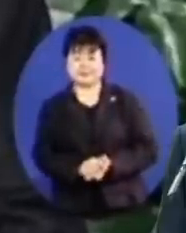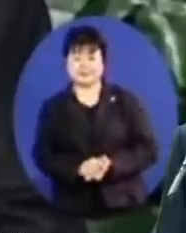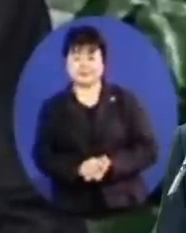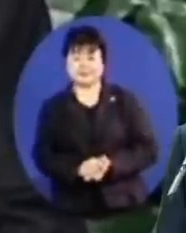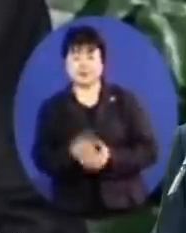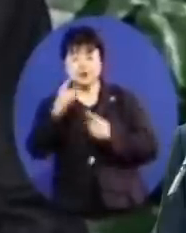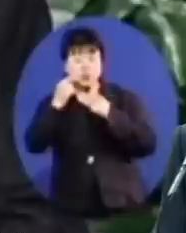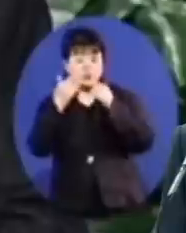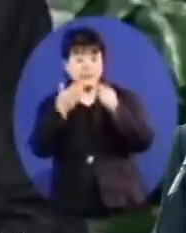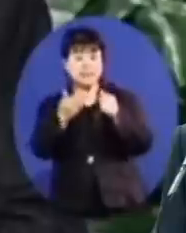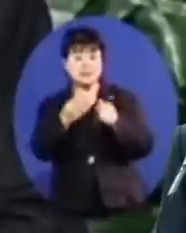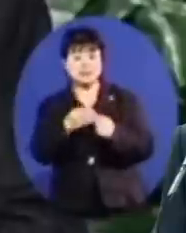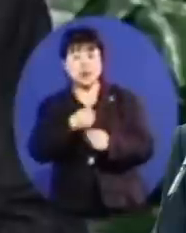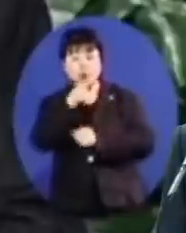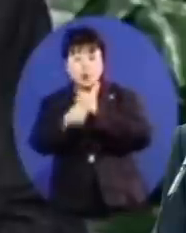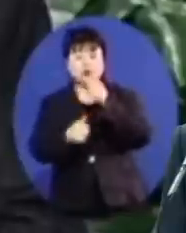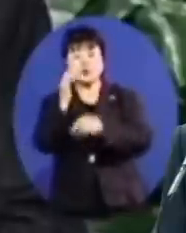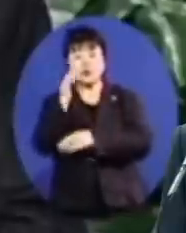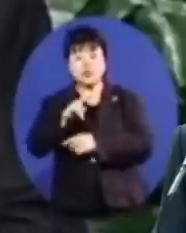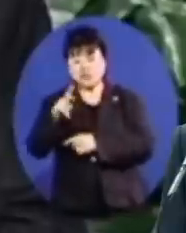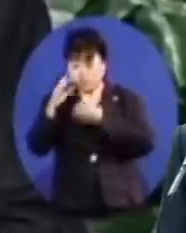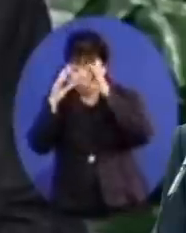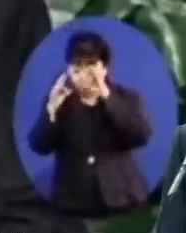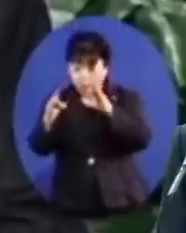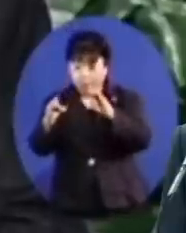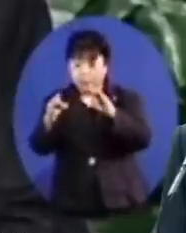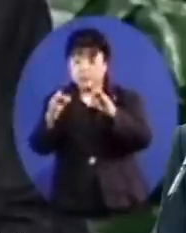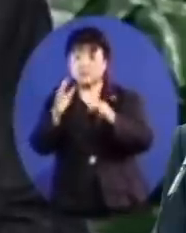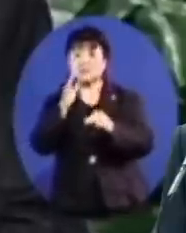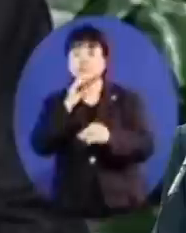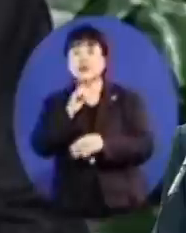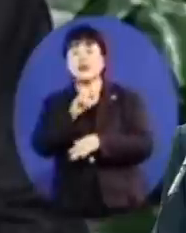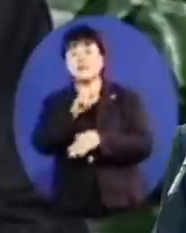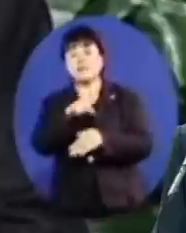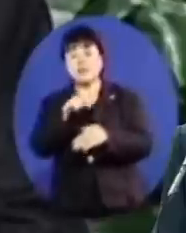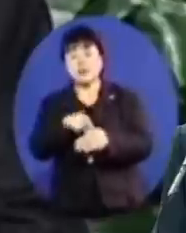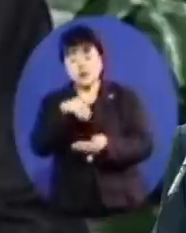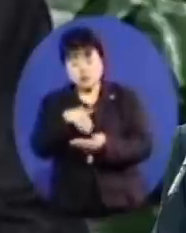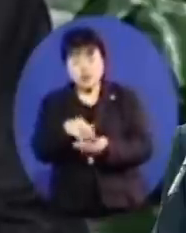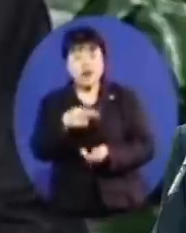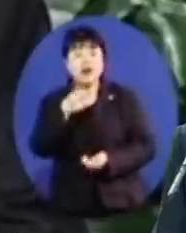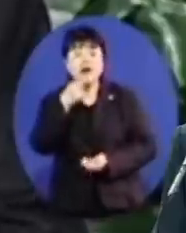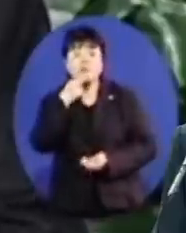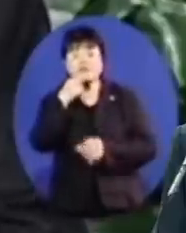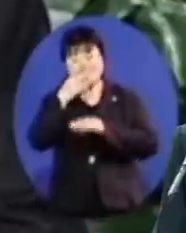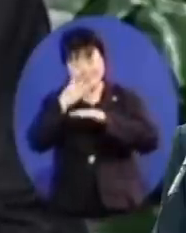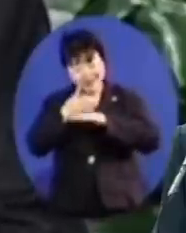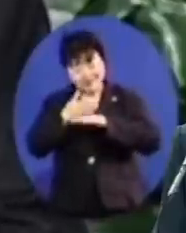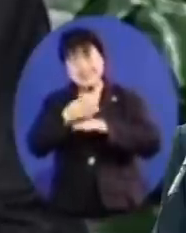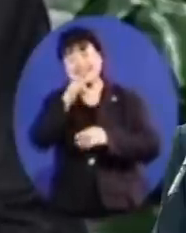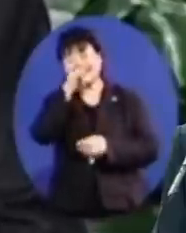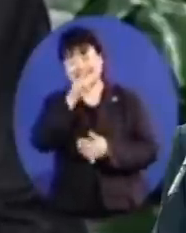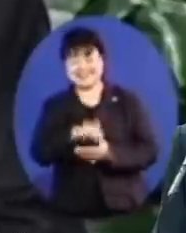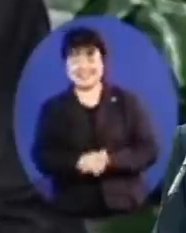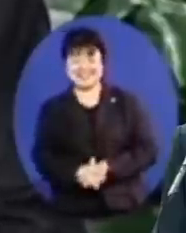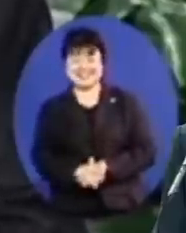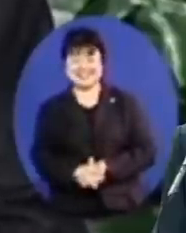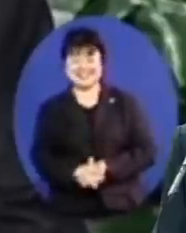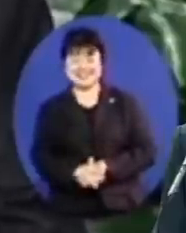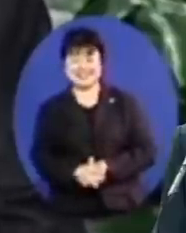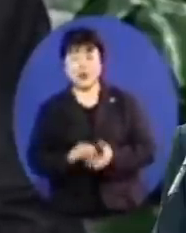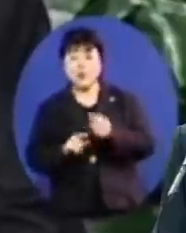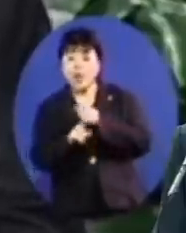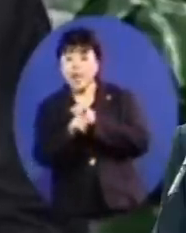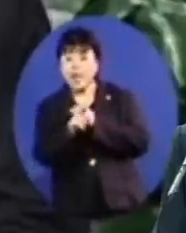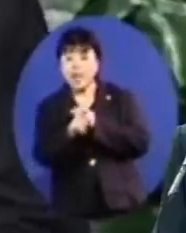저는 50년 목회를 뒤돌아보면서 마음에 후회가 없는 것을 감사하게 생각합니다.